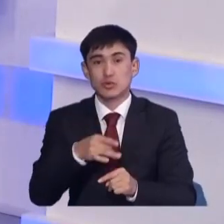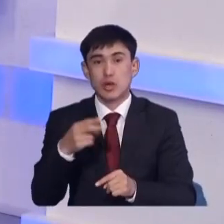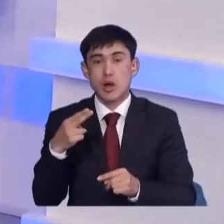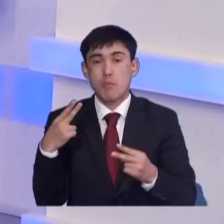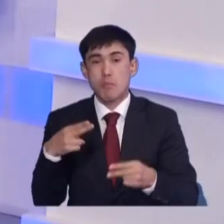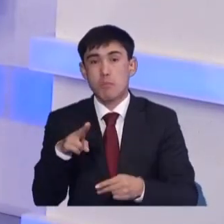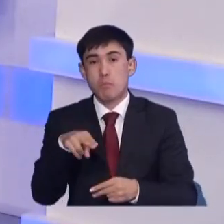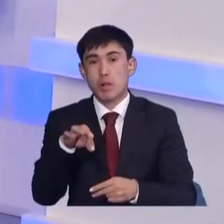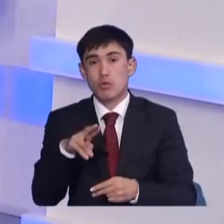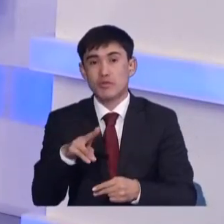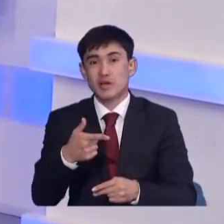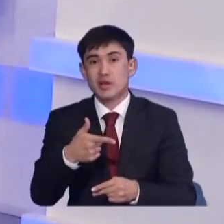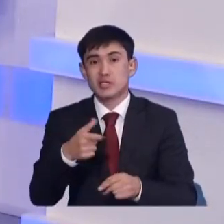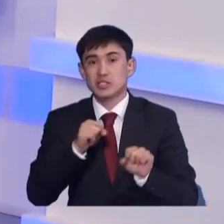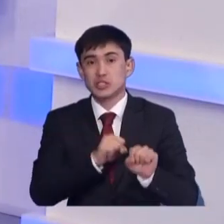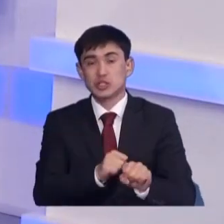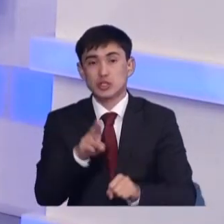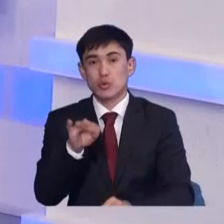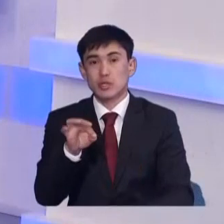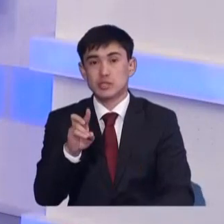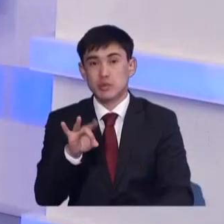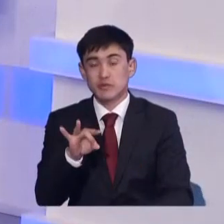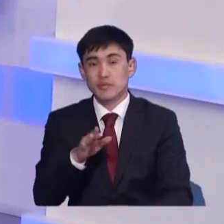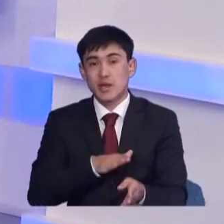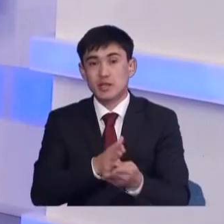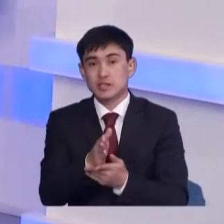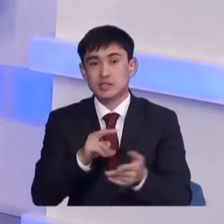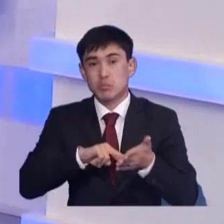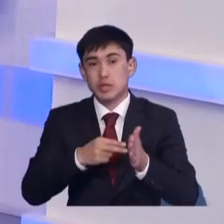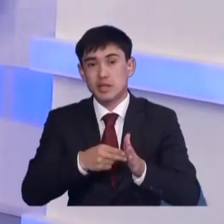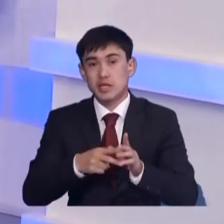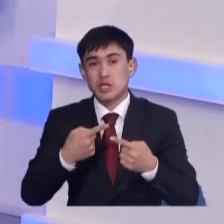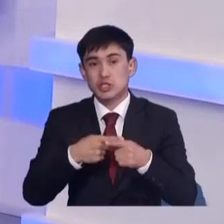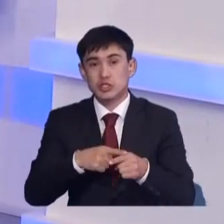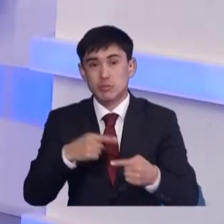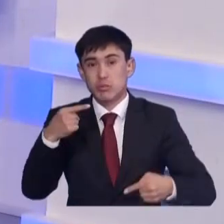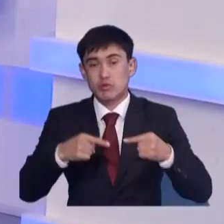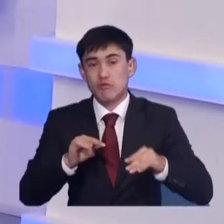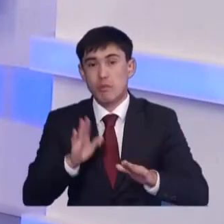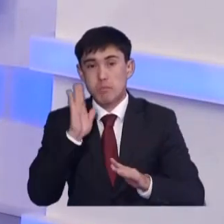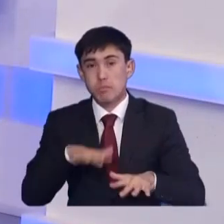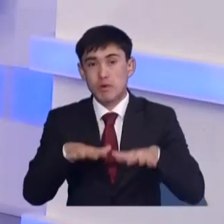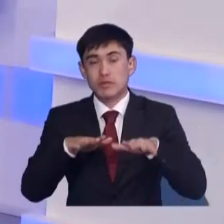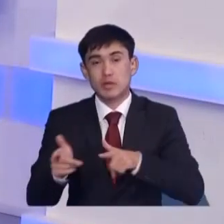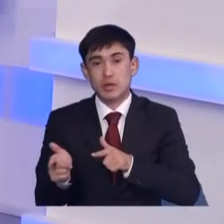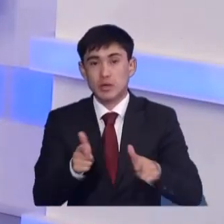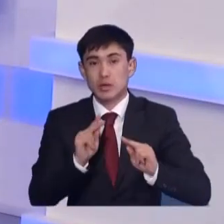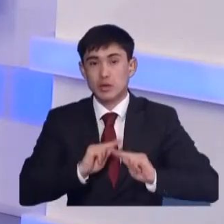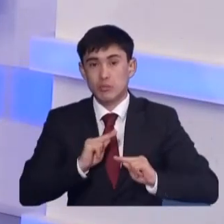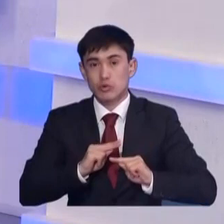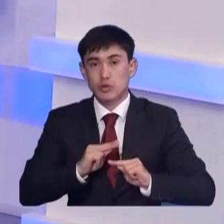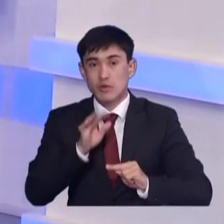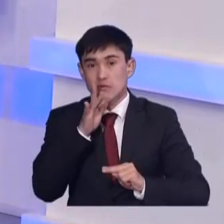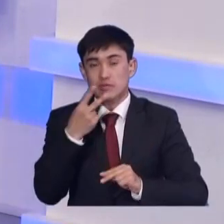полковник гражданской защиты Даурен Азаматов. В рамках реализации плана инженерных противопаводковых работ по подготовке к паводковому